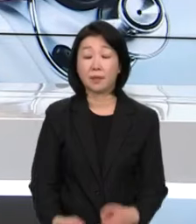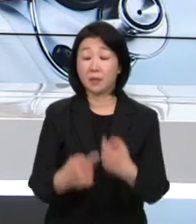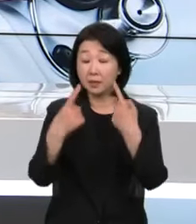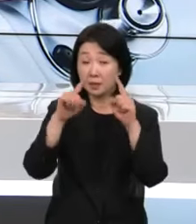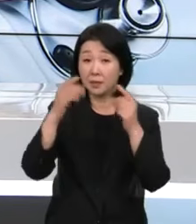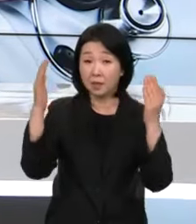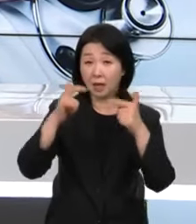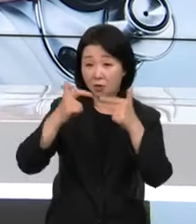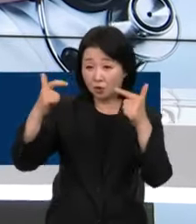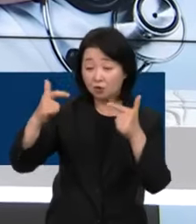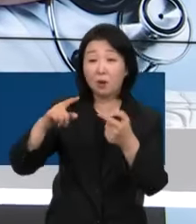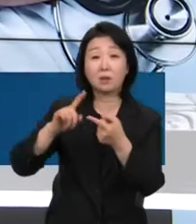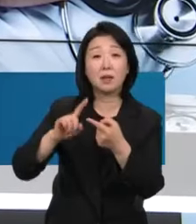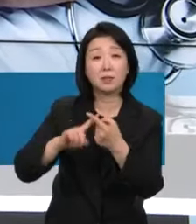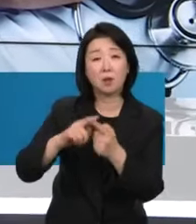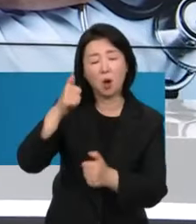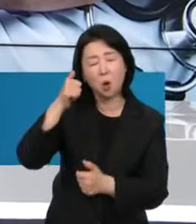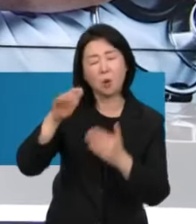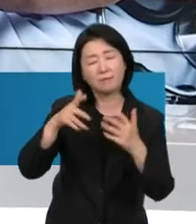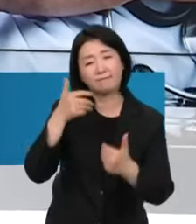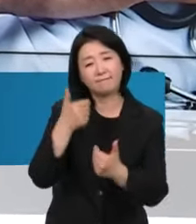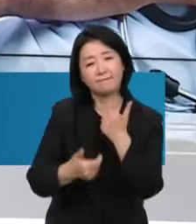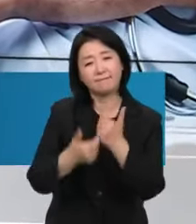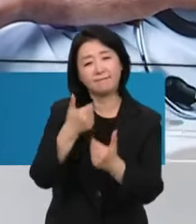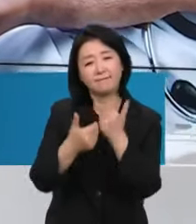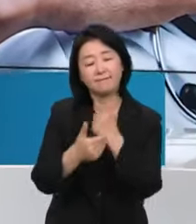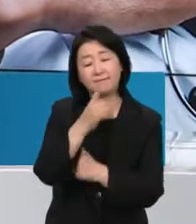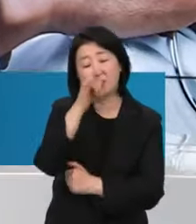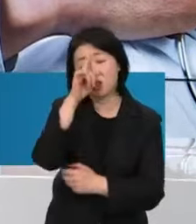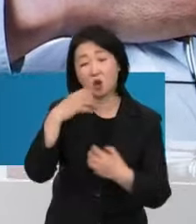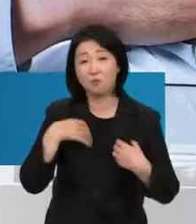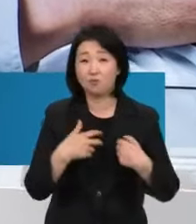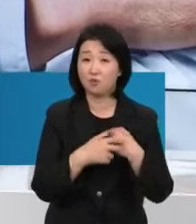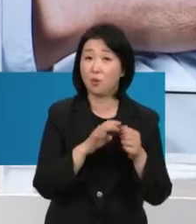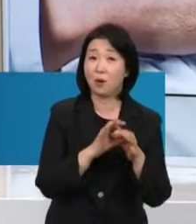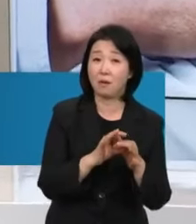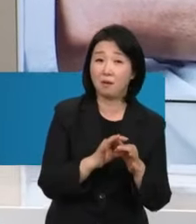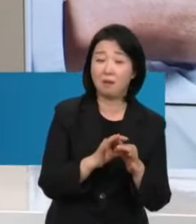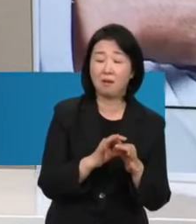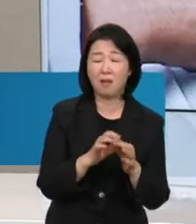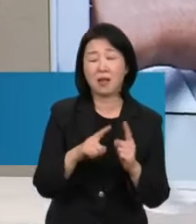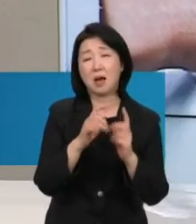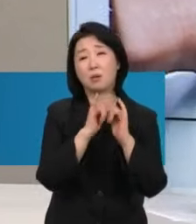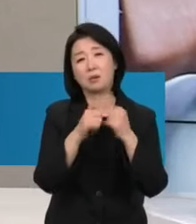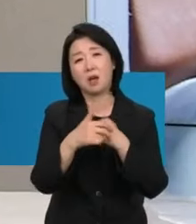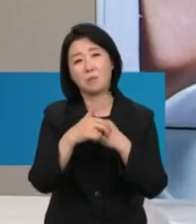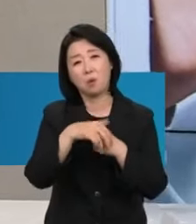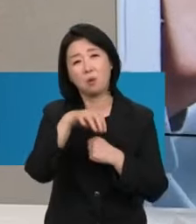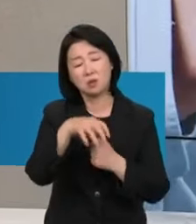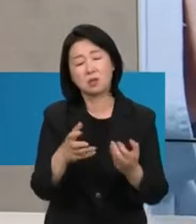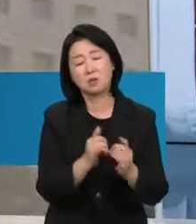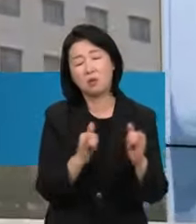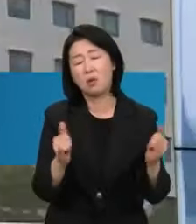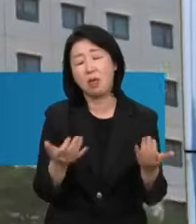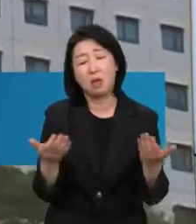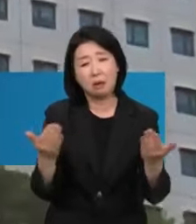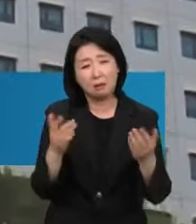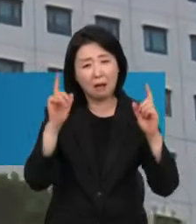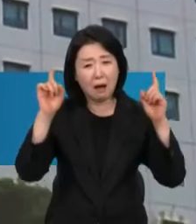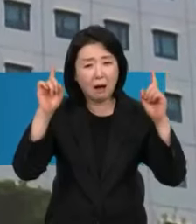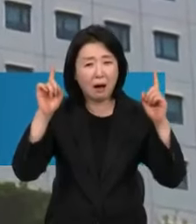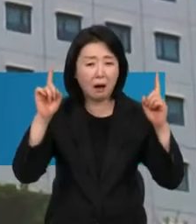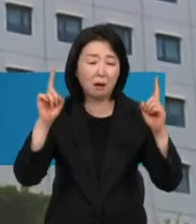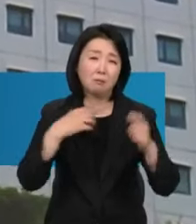의대 증원을 두고 50일 넘게 갈등을 빚은 정부와 의료계 탓에 애꿎은 간호사와 병원 직원들만 일터를